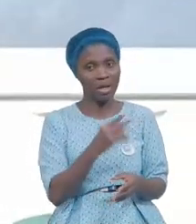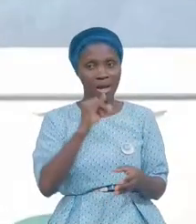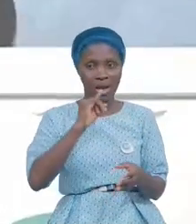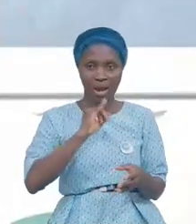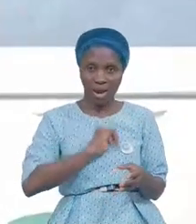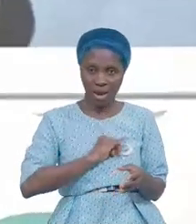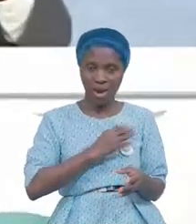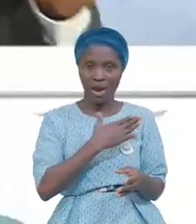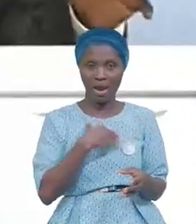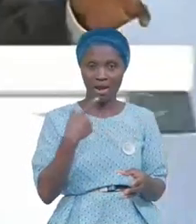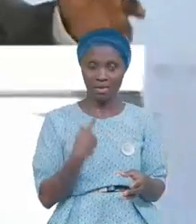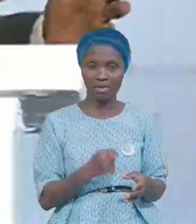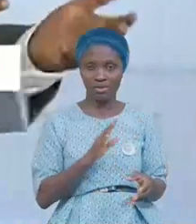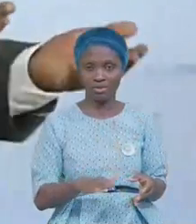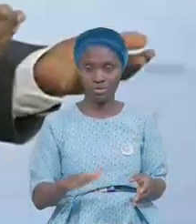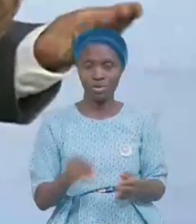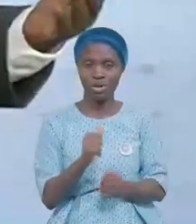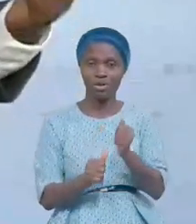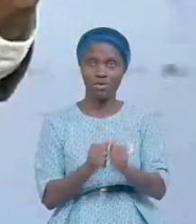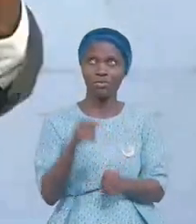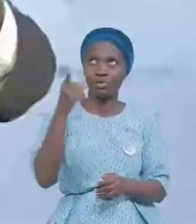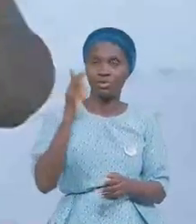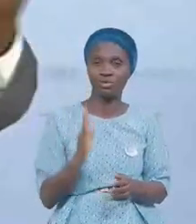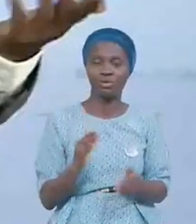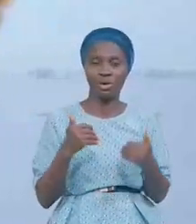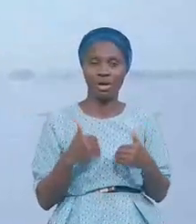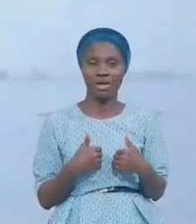Dieu m'a donnés.